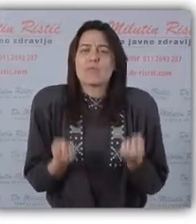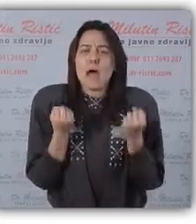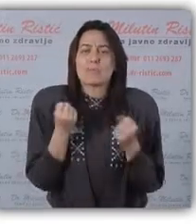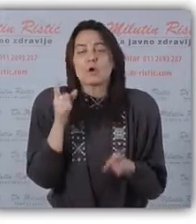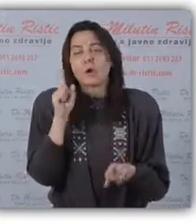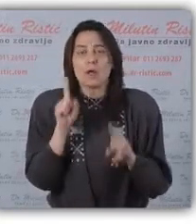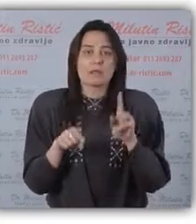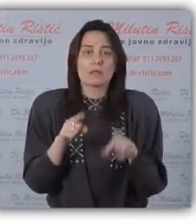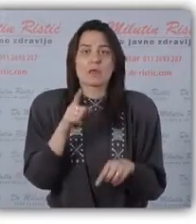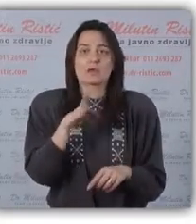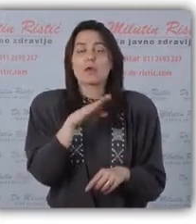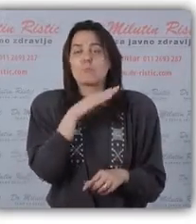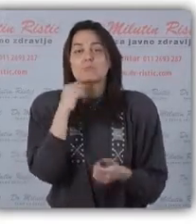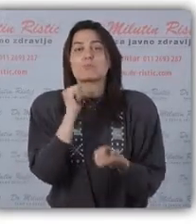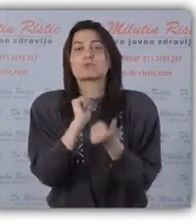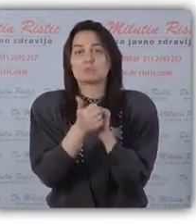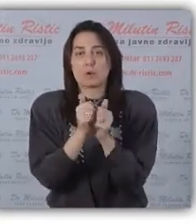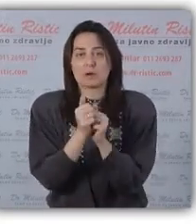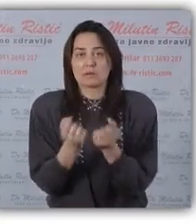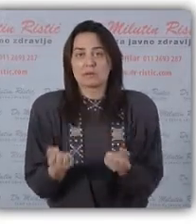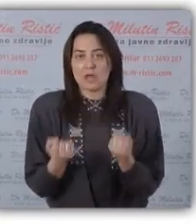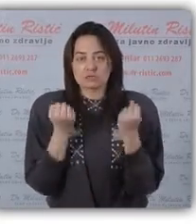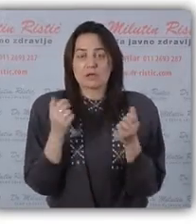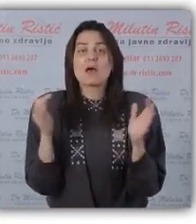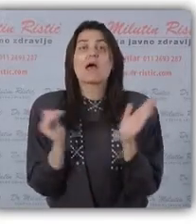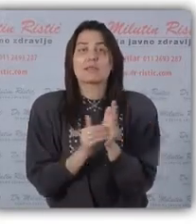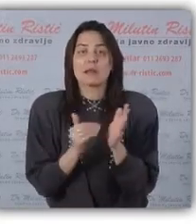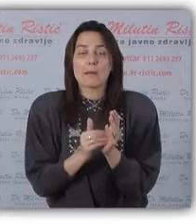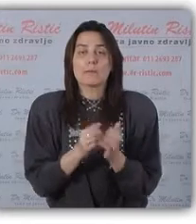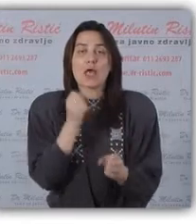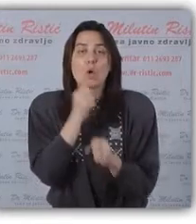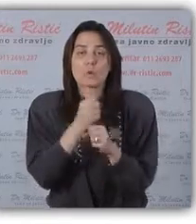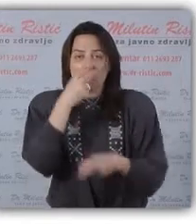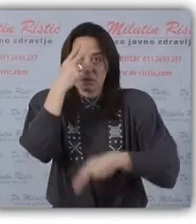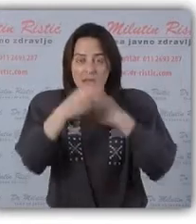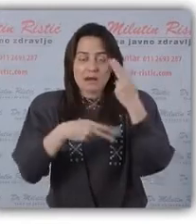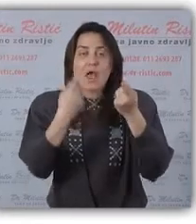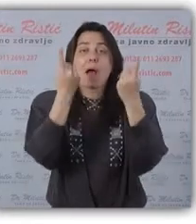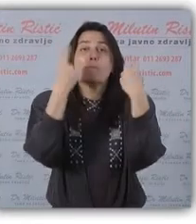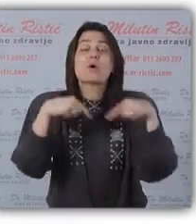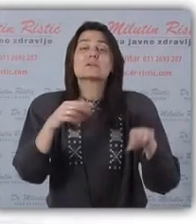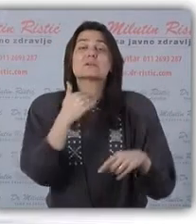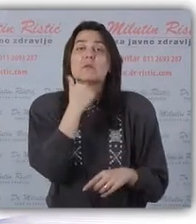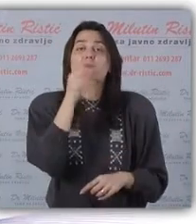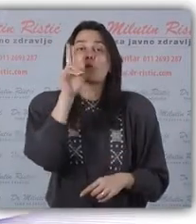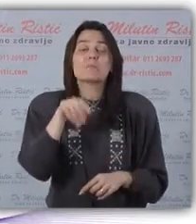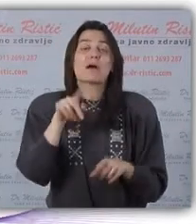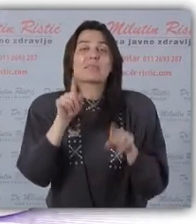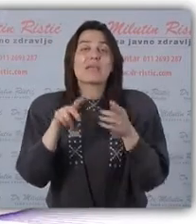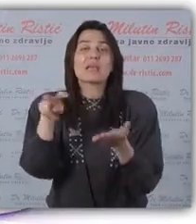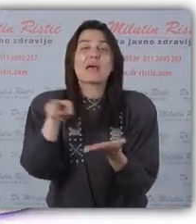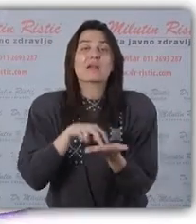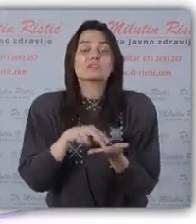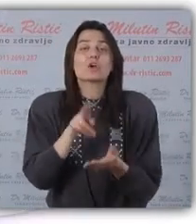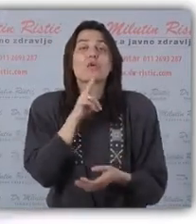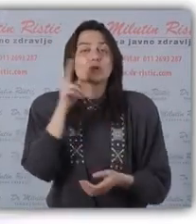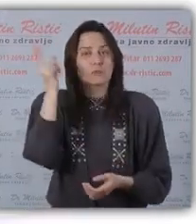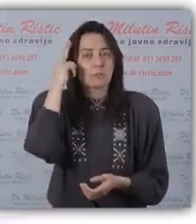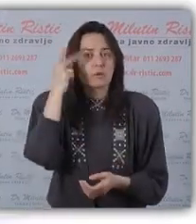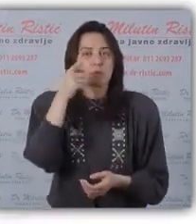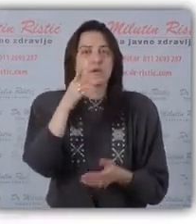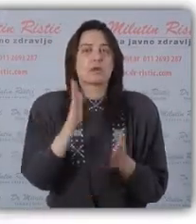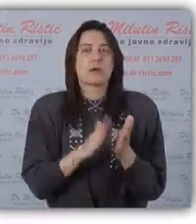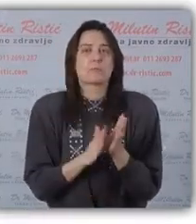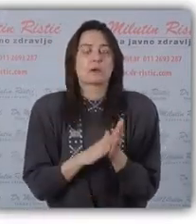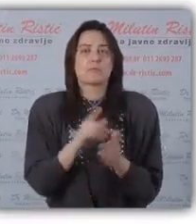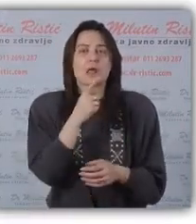napora, neki veoma intenzivan sport, trebalo bi da uradi pregled, pogotovo ako ima neki od faktora rizika koji su uopšte poznati.